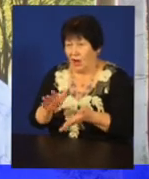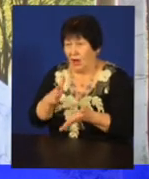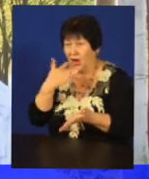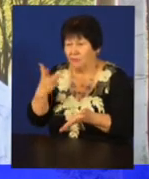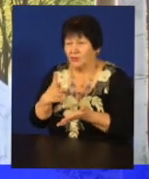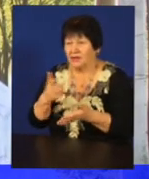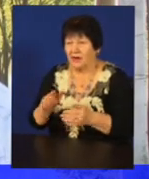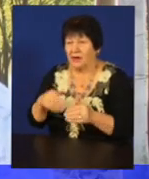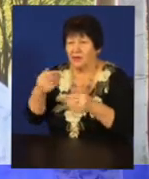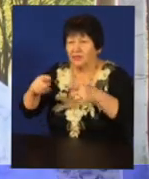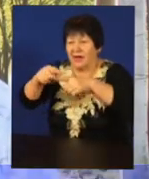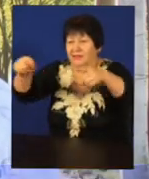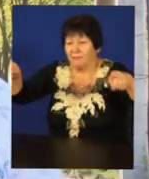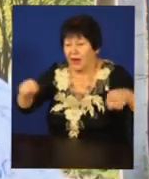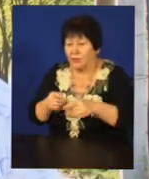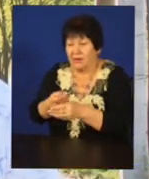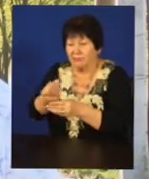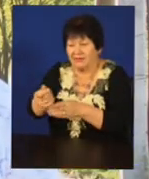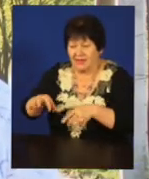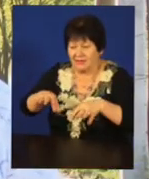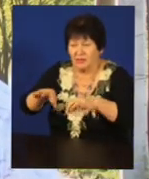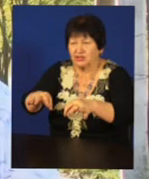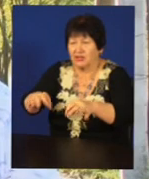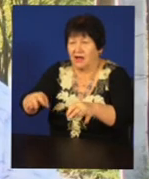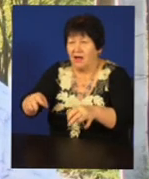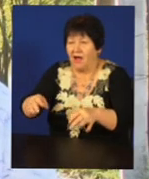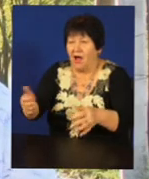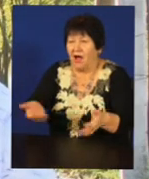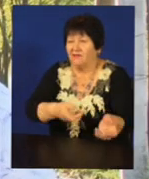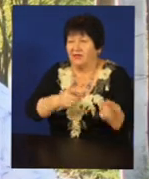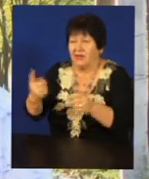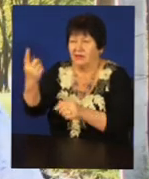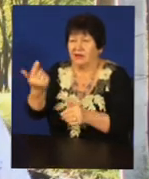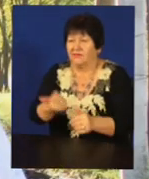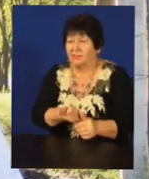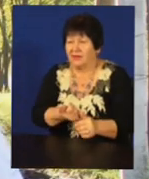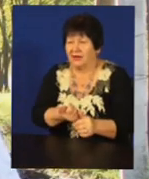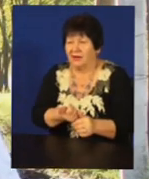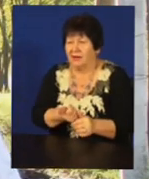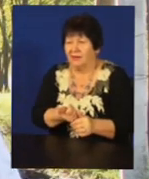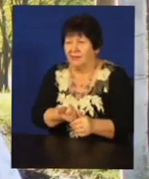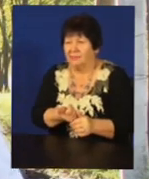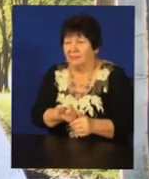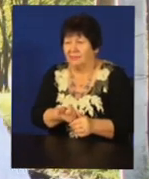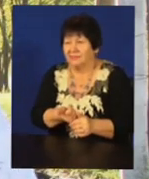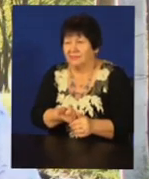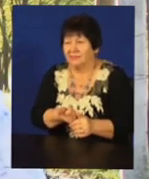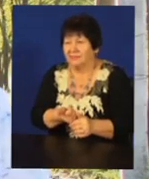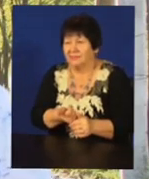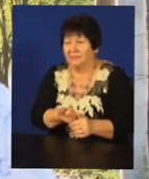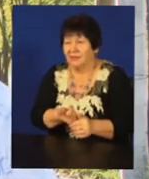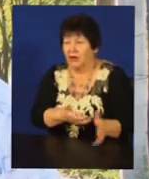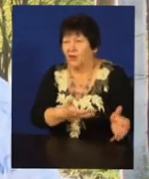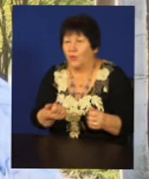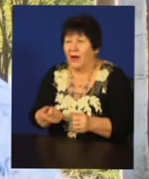murdăria toată, ne-au dat bacuri, le-am plătit, mașina vine în fiecare lună și lua ori în săptămână. În săptămână, așa e, Jani? Da. În fiecare